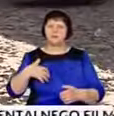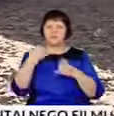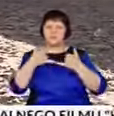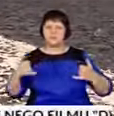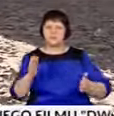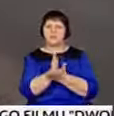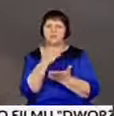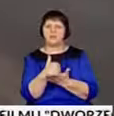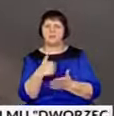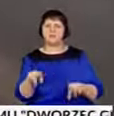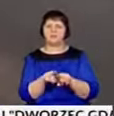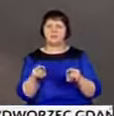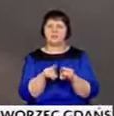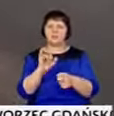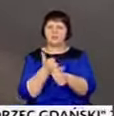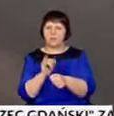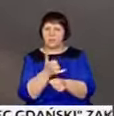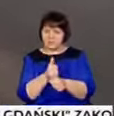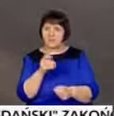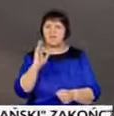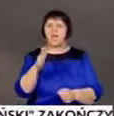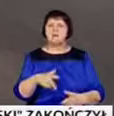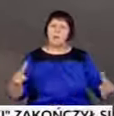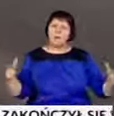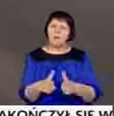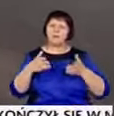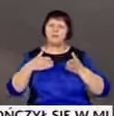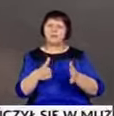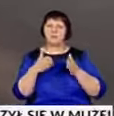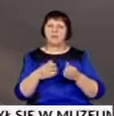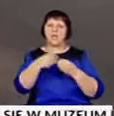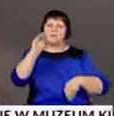innych województw. Również w piątek rolnicy będą blokować drogi w Wielkopolsce.